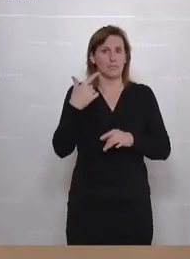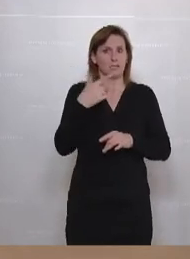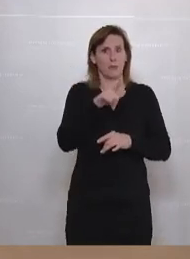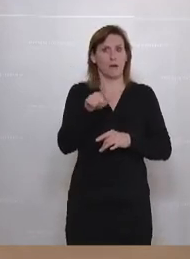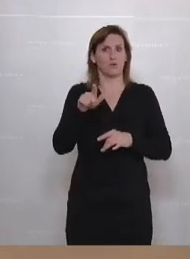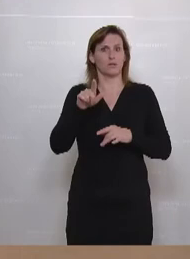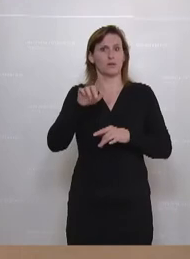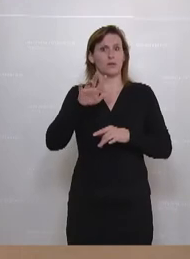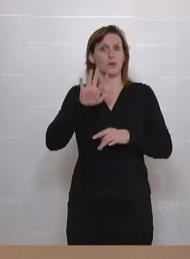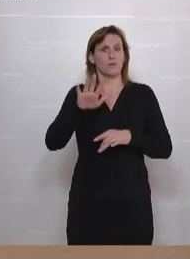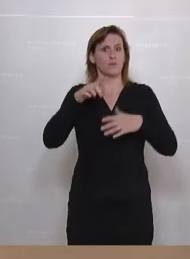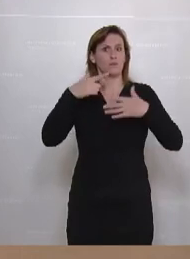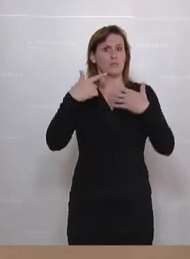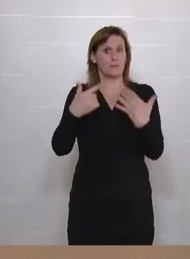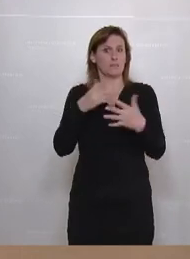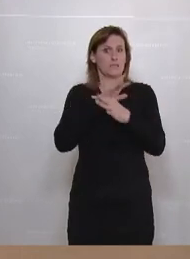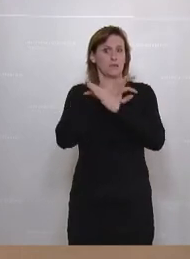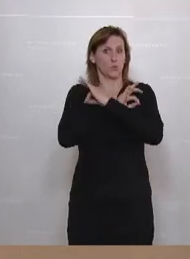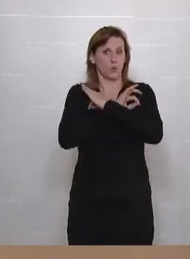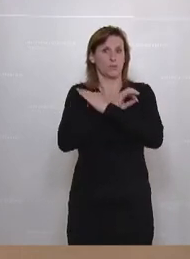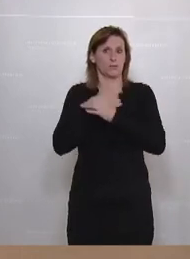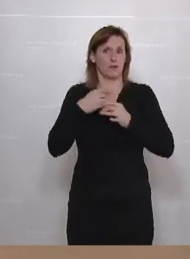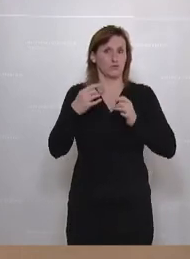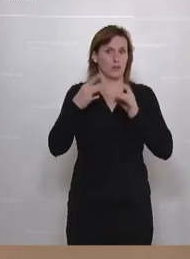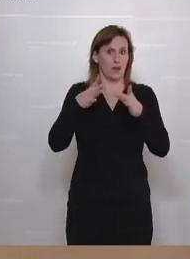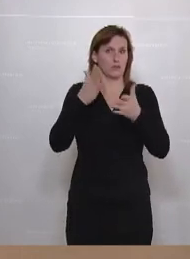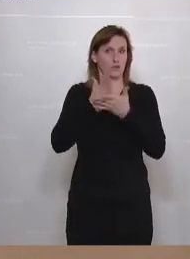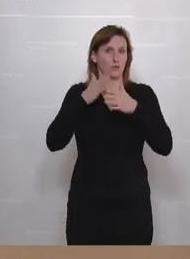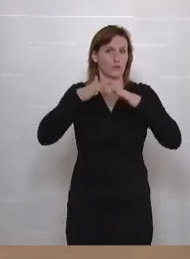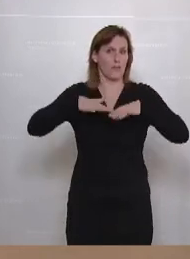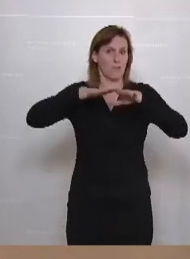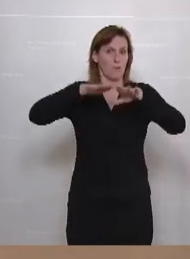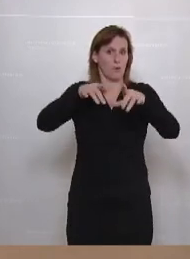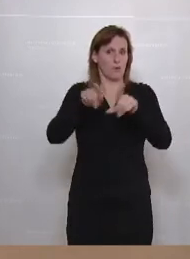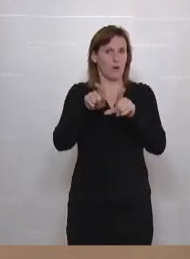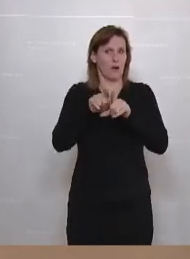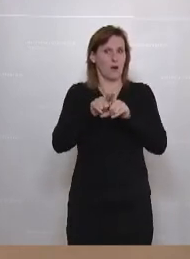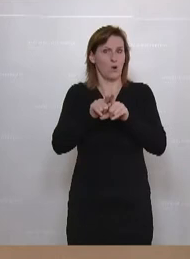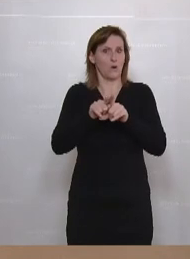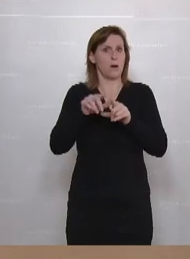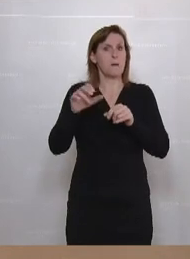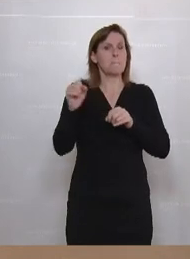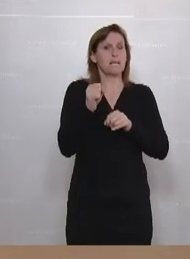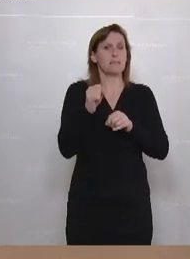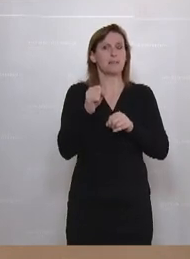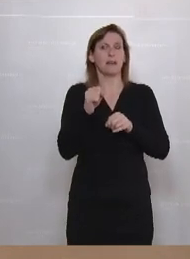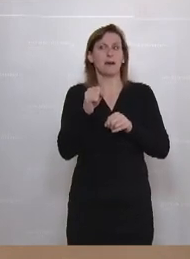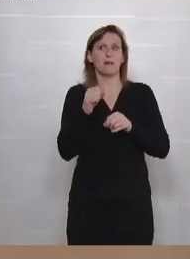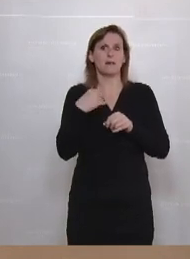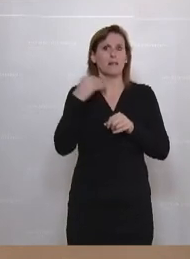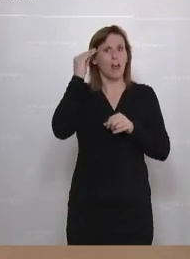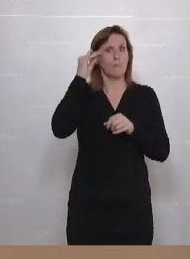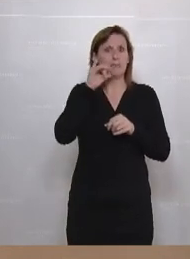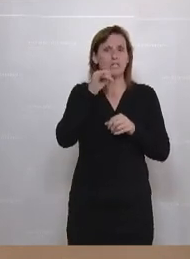275 Todesopfer bei den Zusammenstößen auf der Straßen. Und ich glaube, die Militärjunta hat auch unterschätzt, wie stark die Zivilgesellschaft und die Gesellschaft